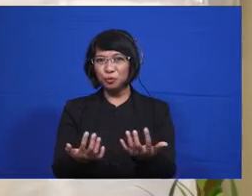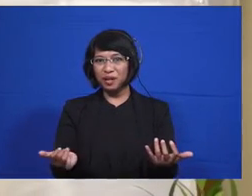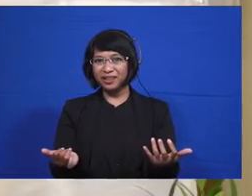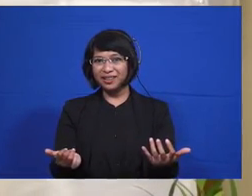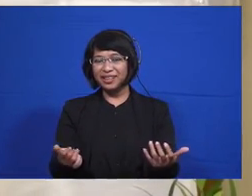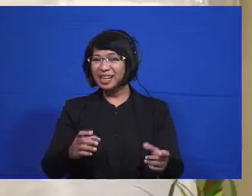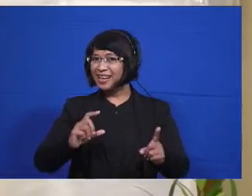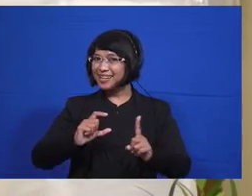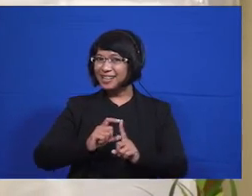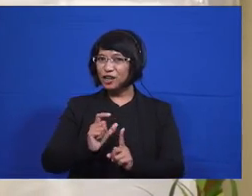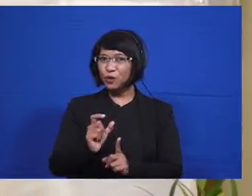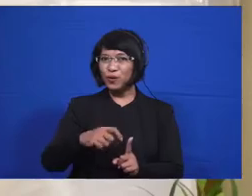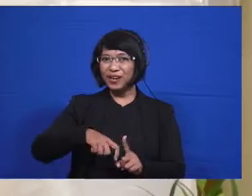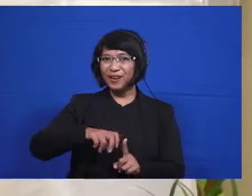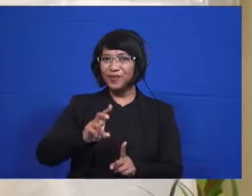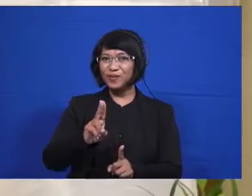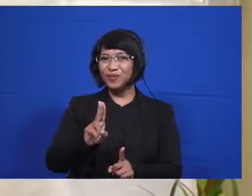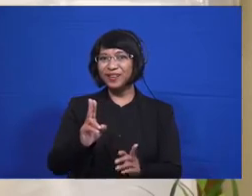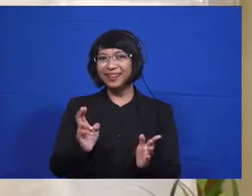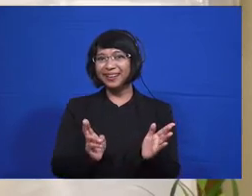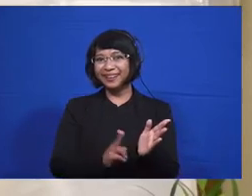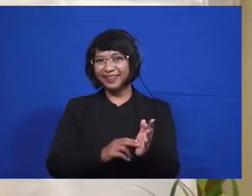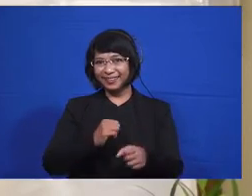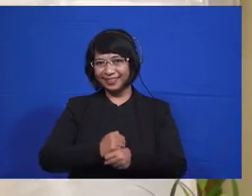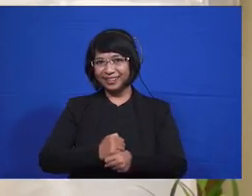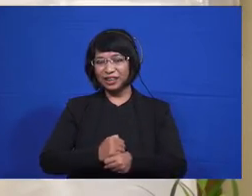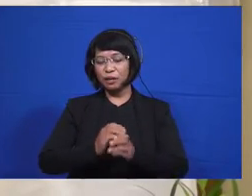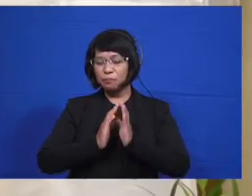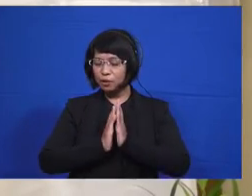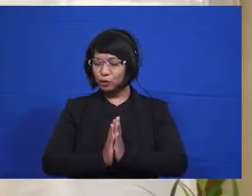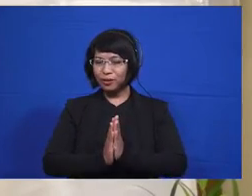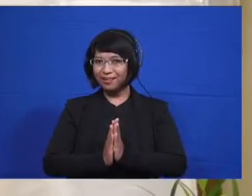mendukung dan mendoakan panggilan mereka.